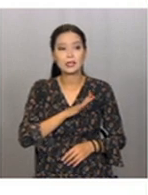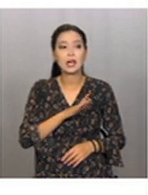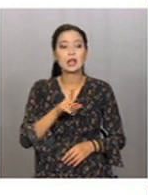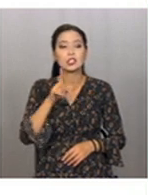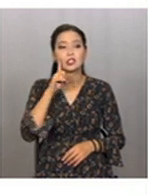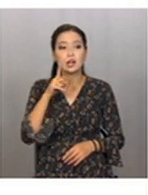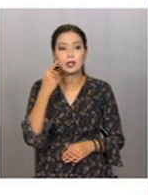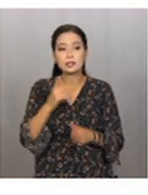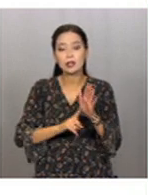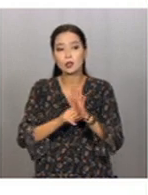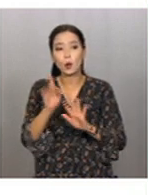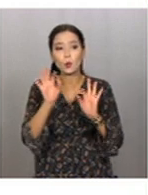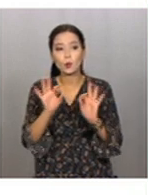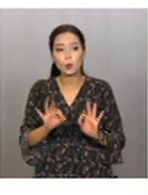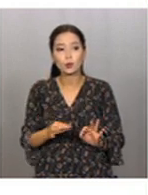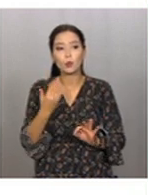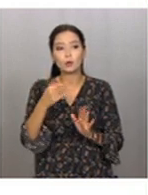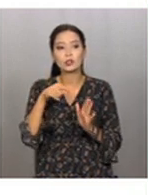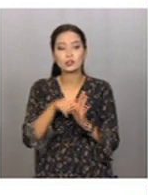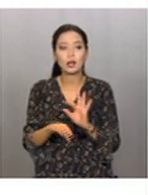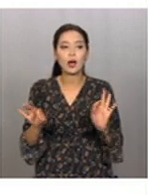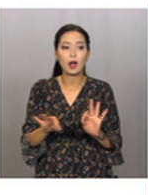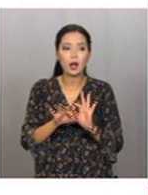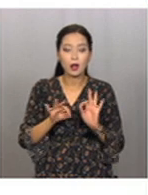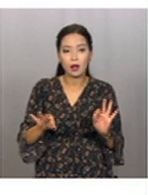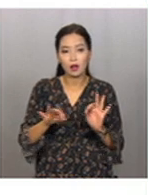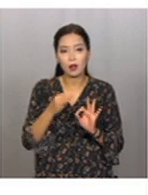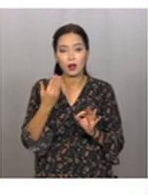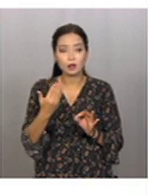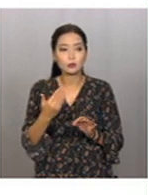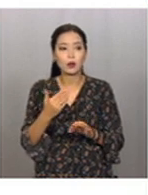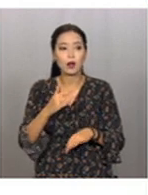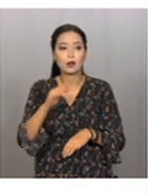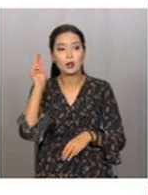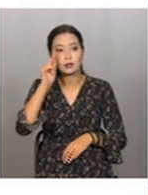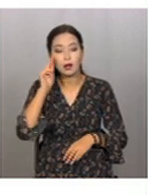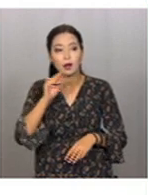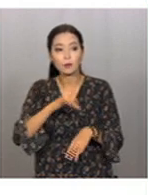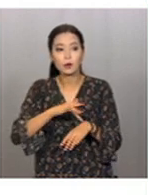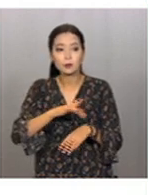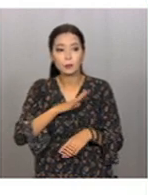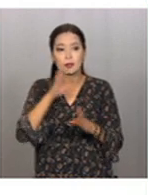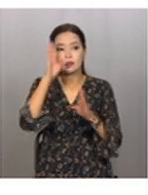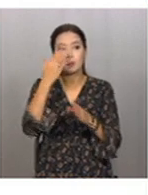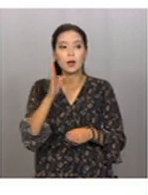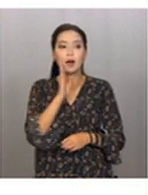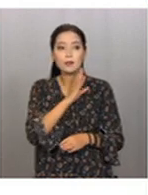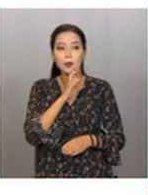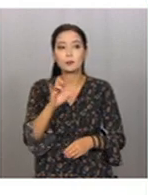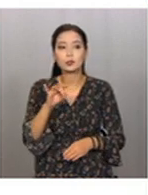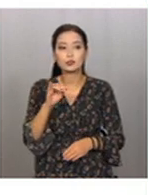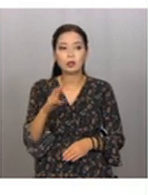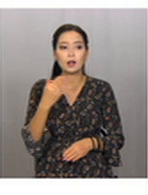Жастайынан өнерге, оның ішінде ән айтуға құмар болған. Табиғат ана Біржанның бойына өнер атты ұлы